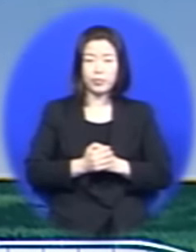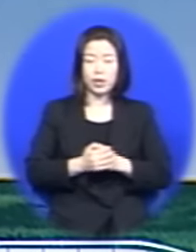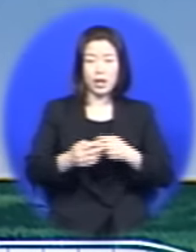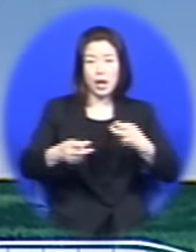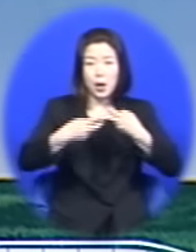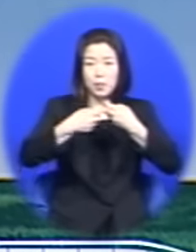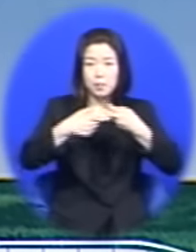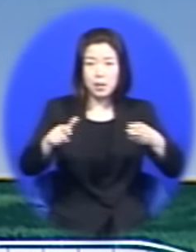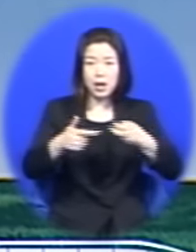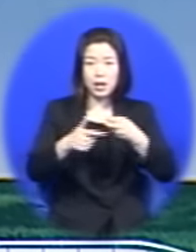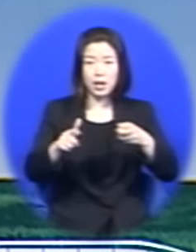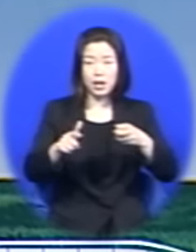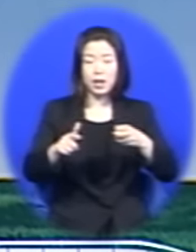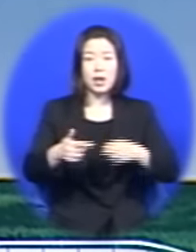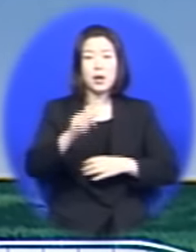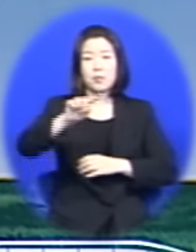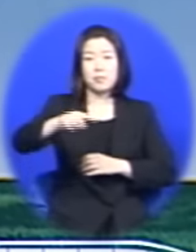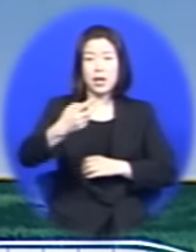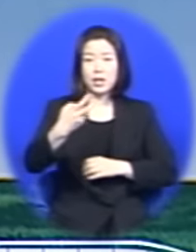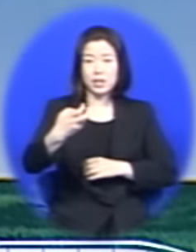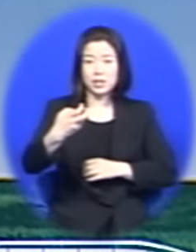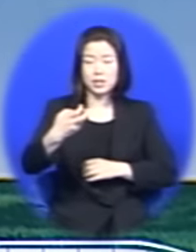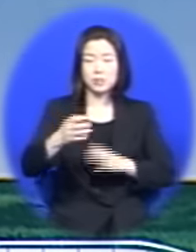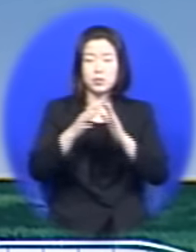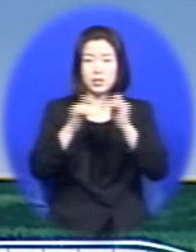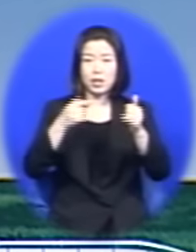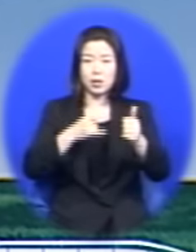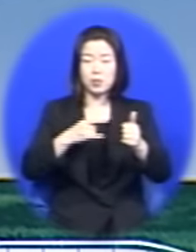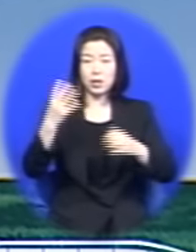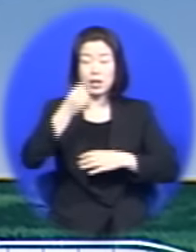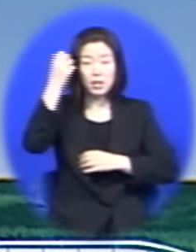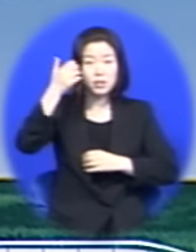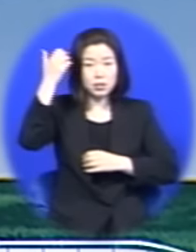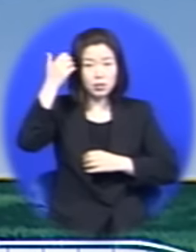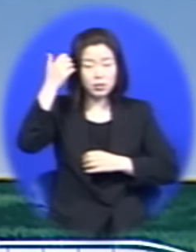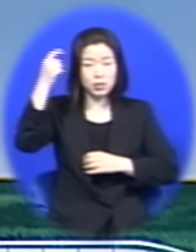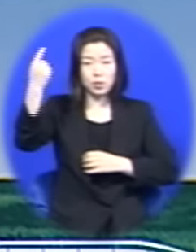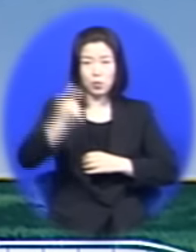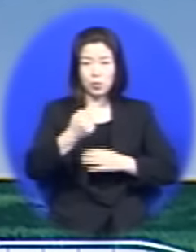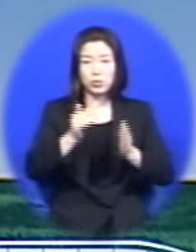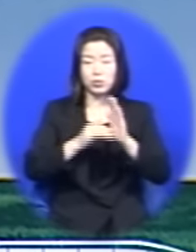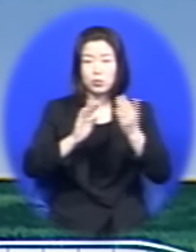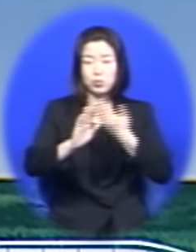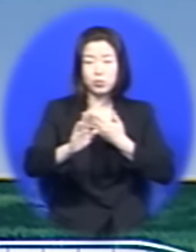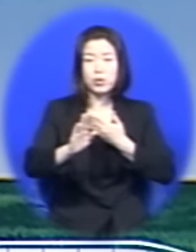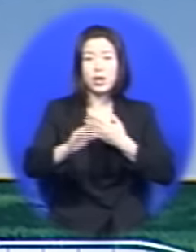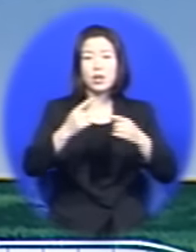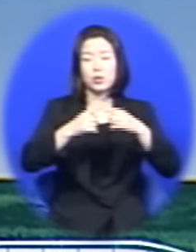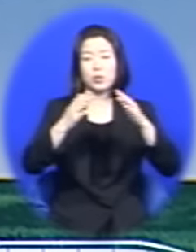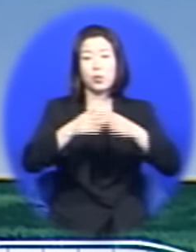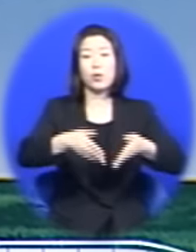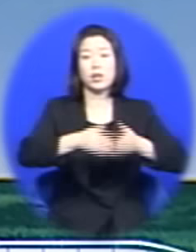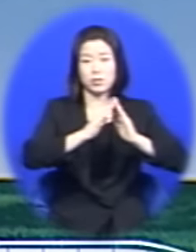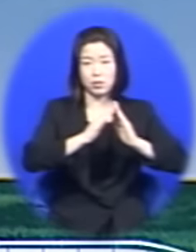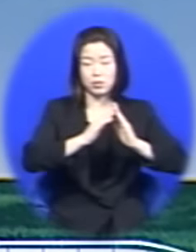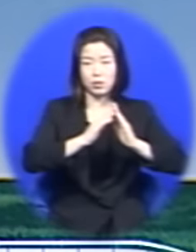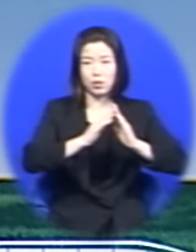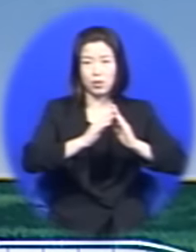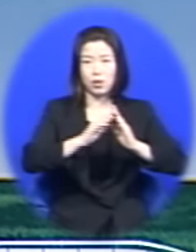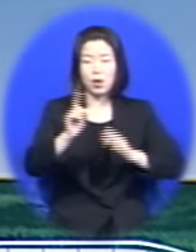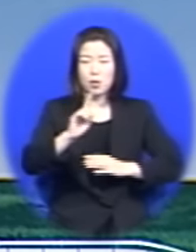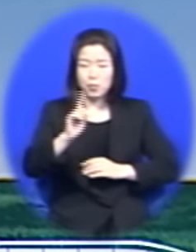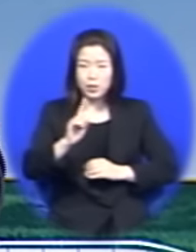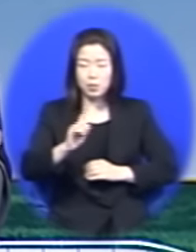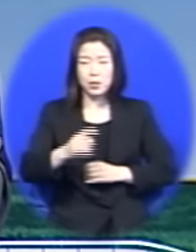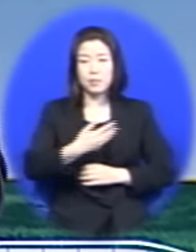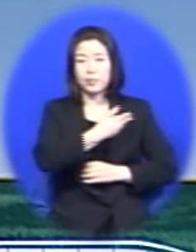마가다락방 120문도에게 성령이 임하셨습니다. 그리고 교회가 생겼는데 기가 막힌 교회가 생겼어요. 사도행전